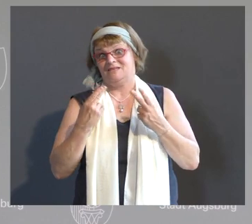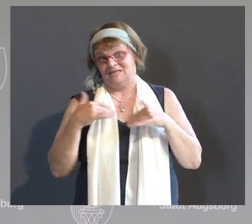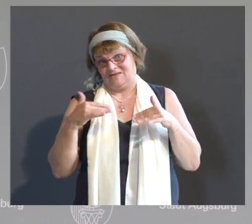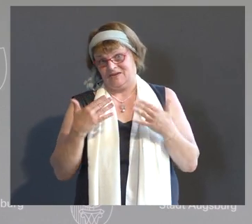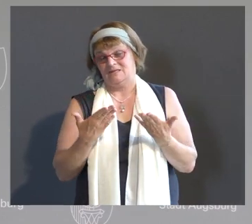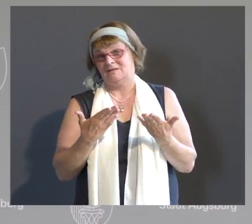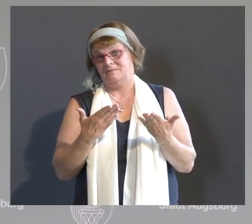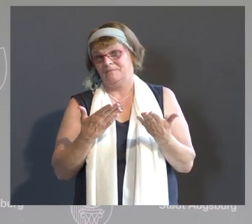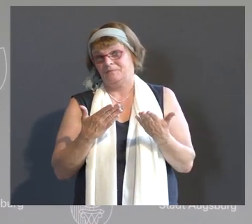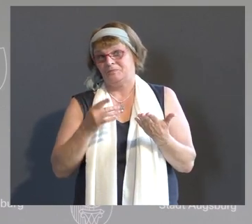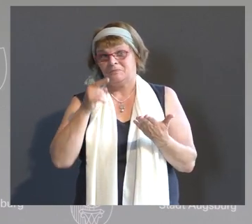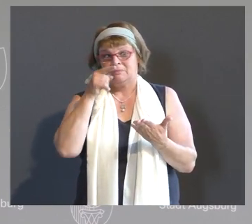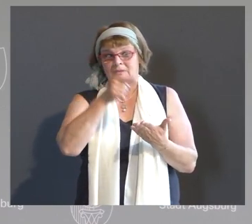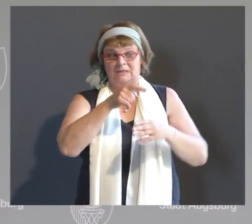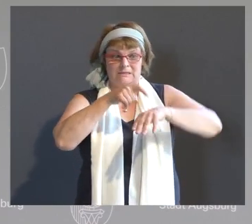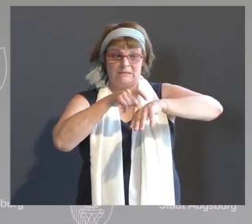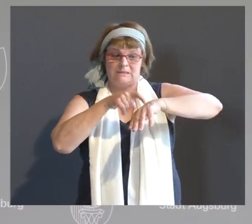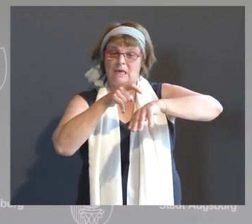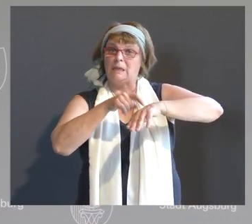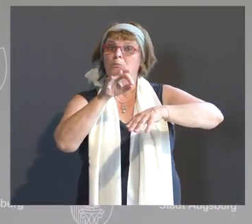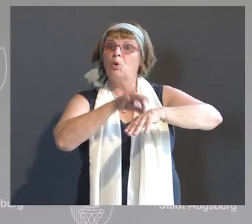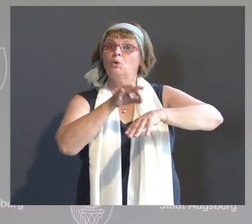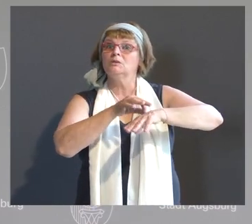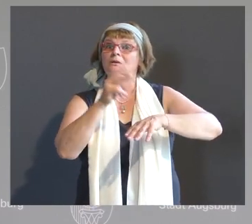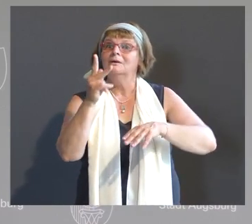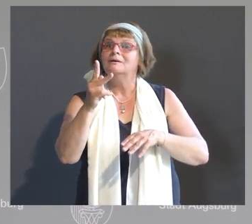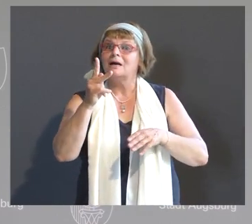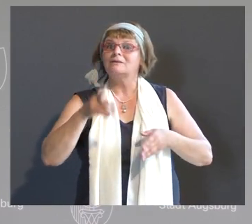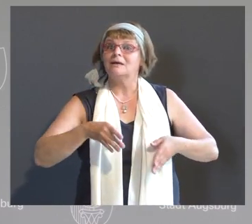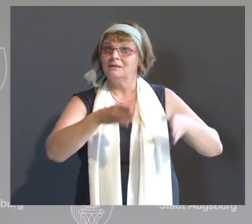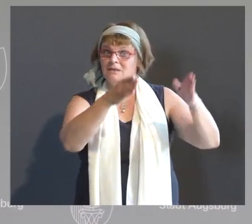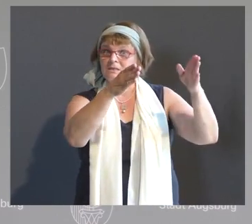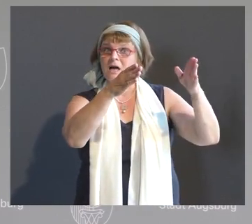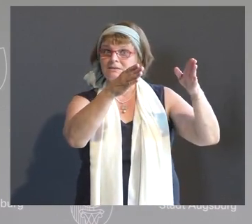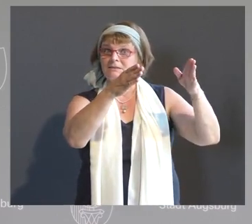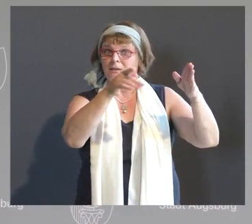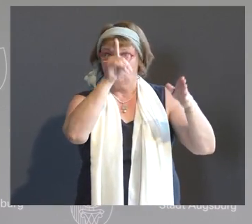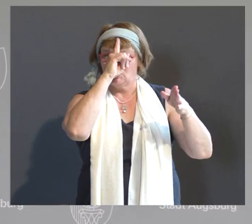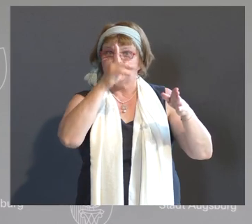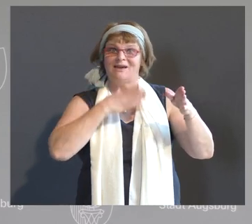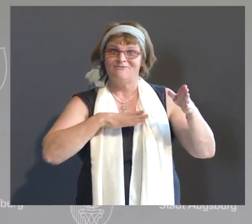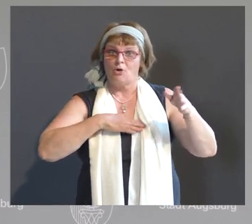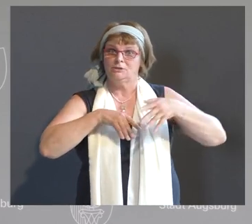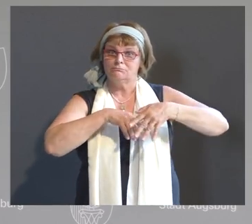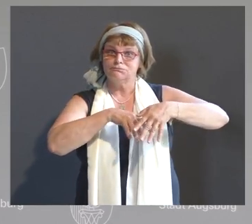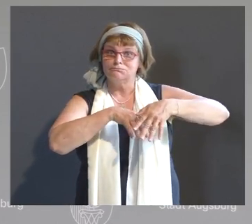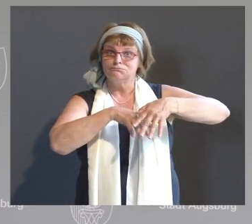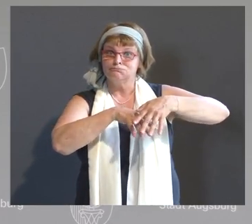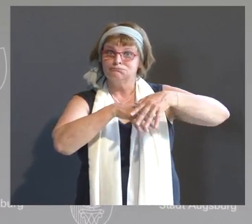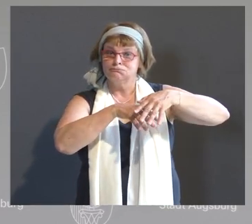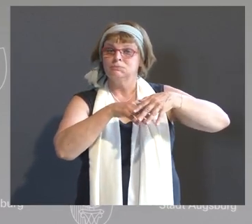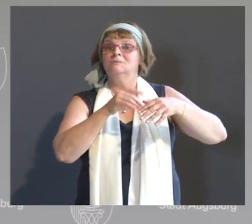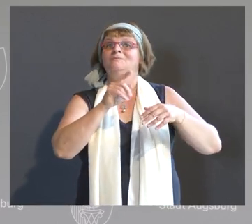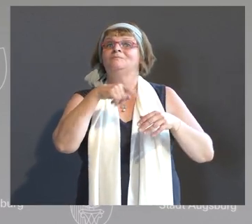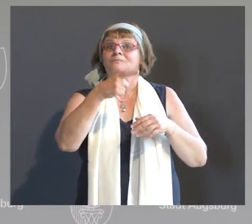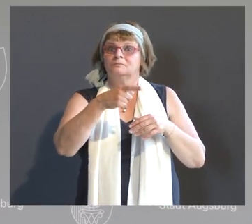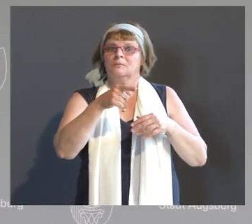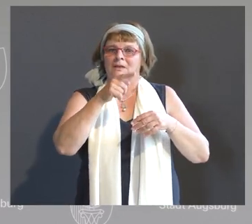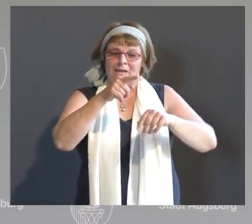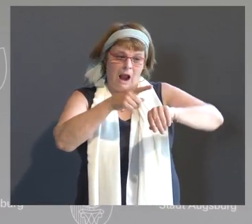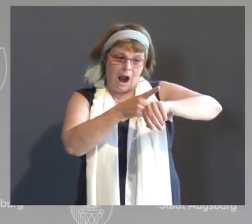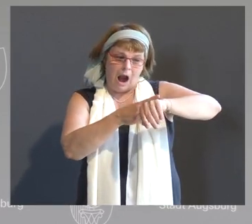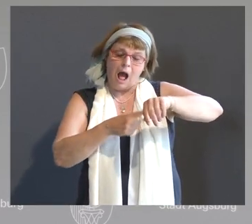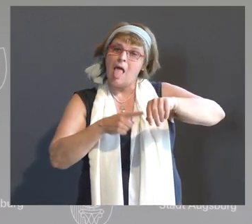einige bereits zu diesem Zeitpunkt in die Katharinengasse nachrücken wollten. Und es gab dann im Laufe dieser halben Stunde, muss man